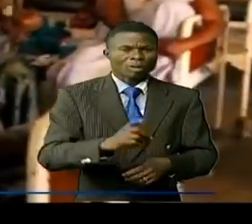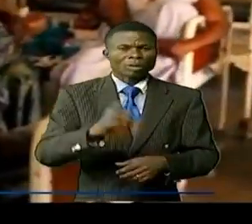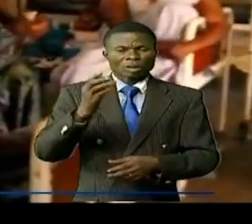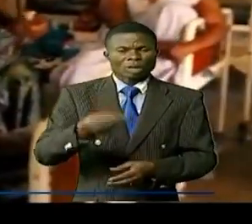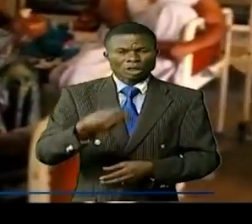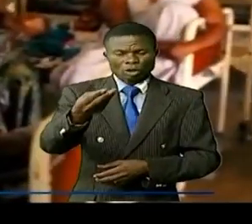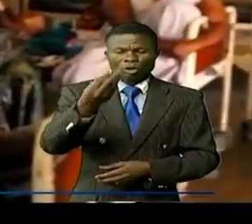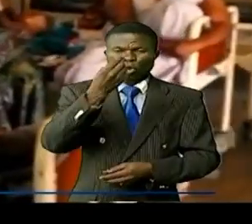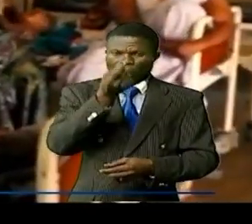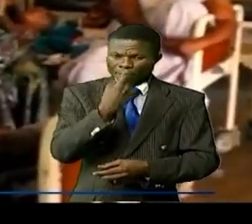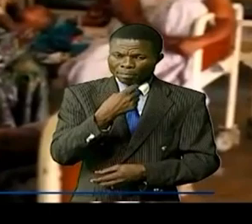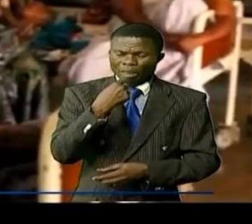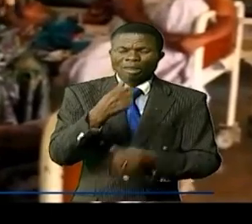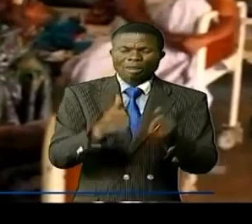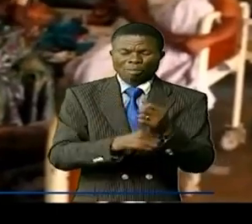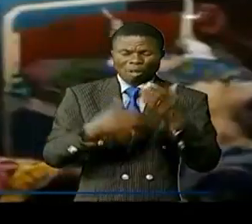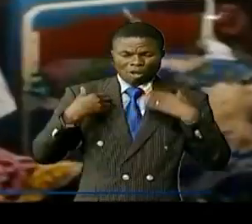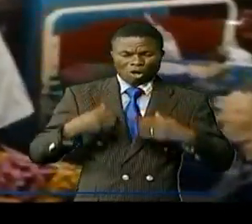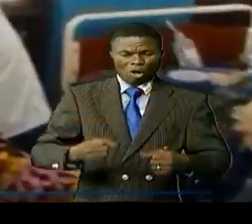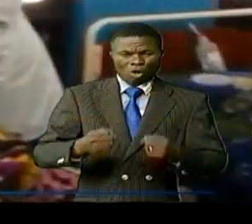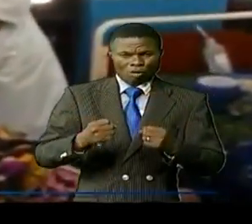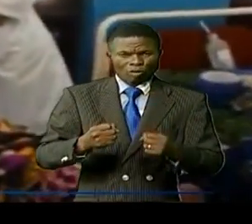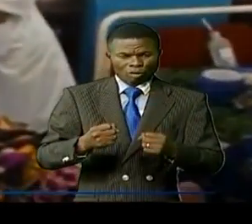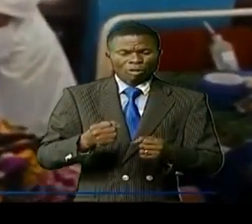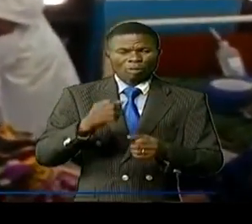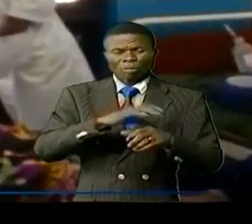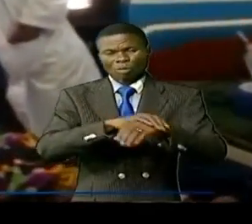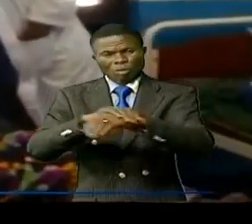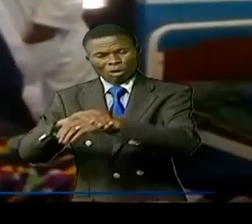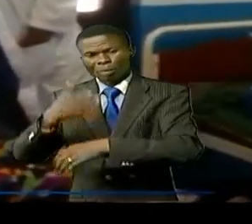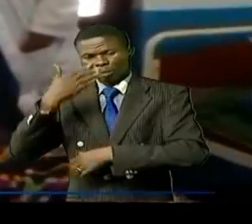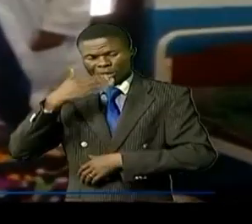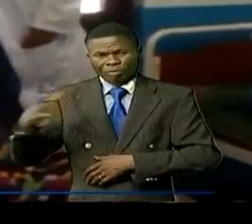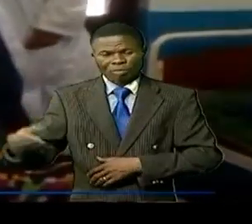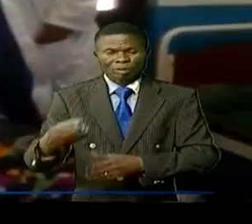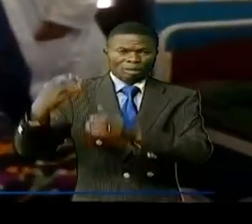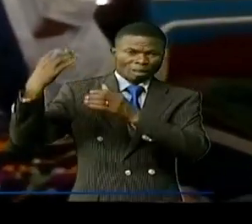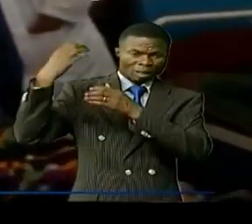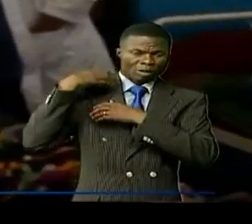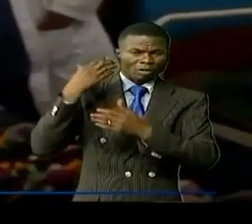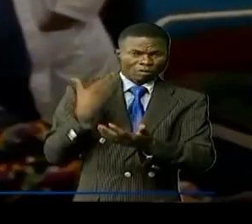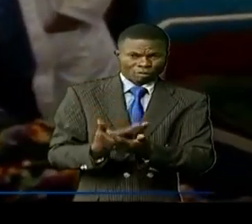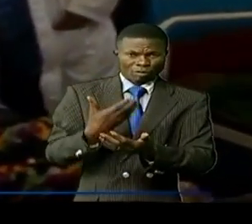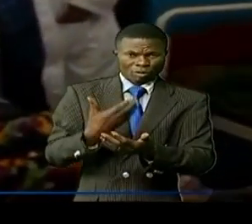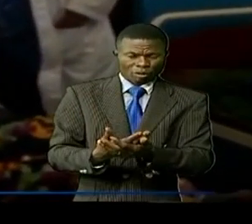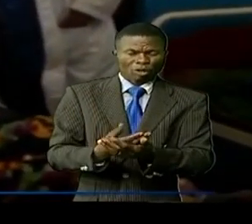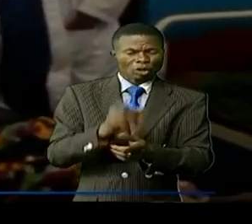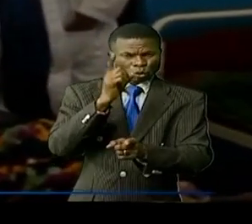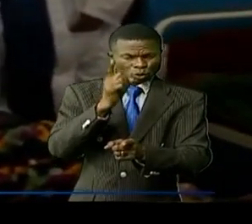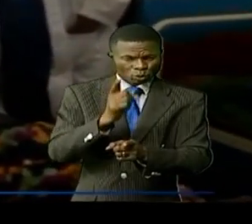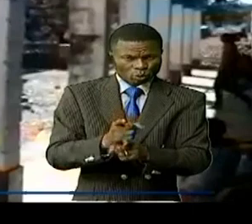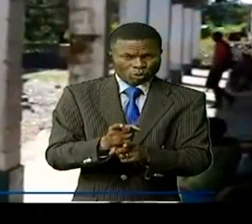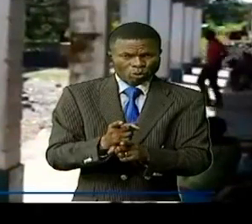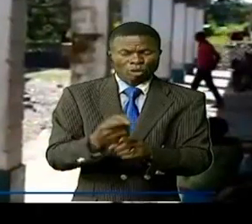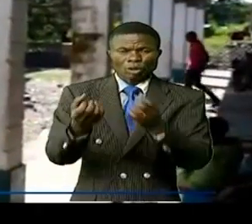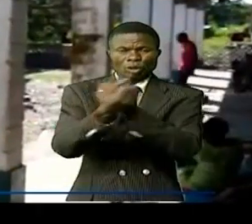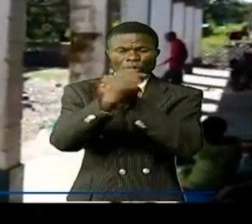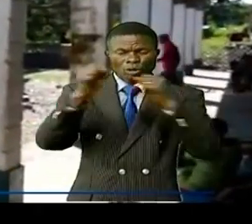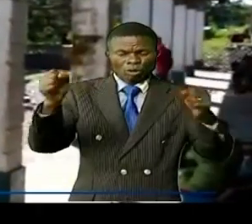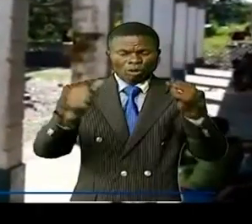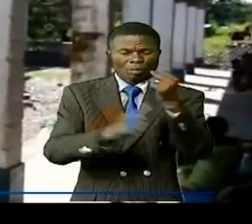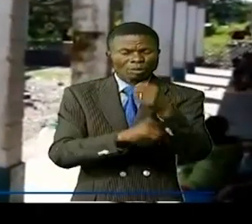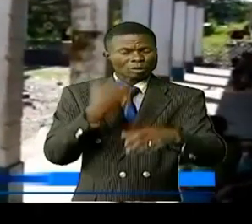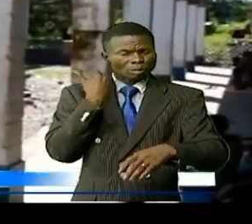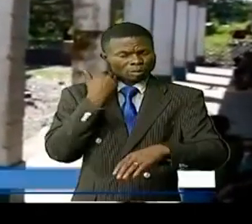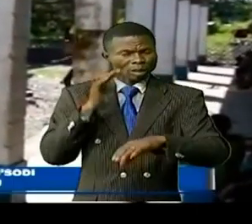aux malades qui résistent pour se rendre à l'hôpital. La prise en charge rapide et correcte pour sauver de nombreuses